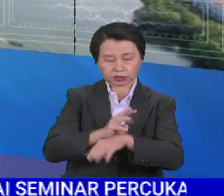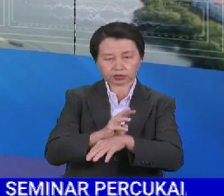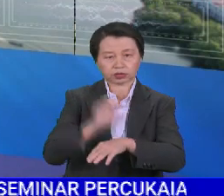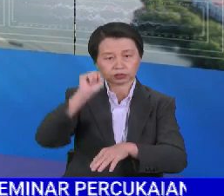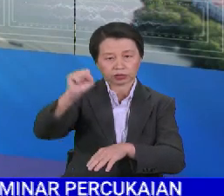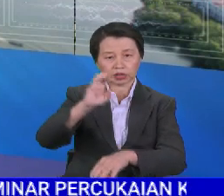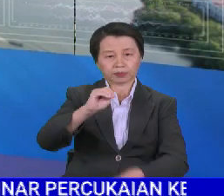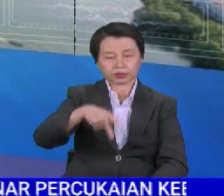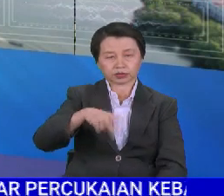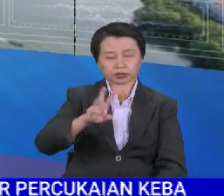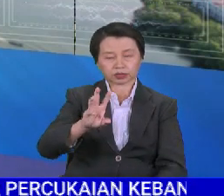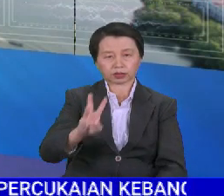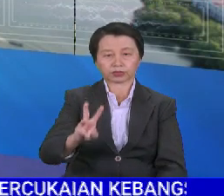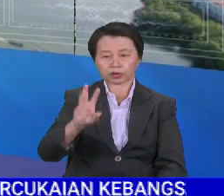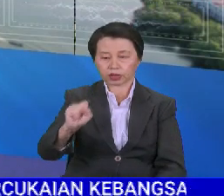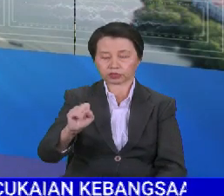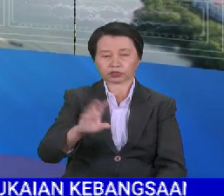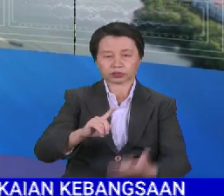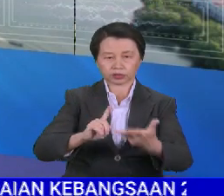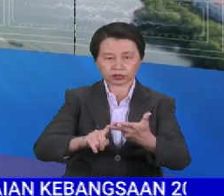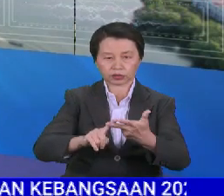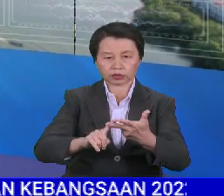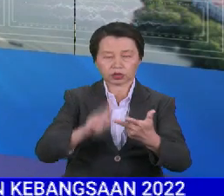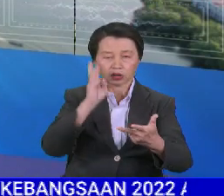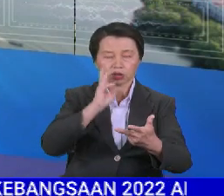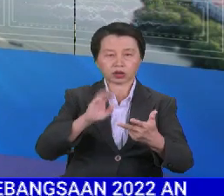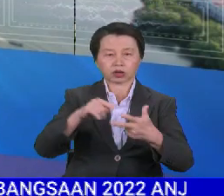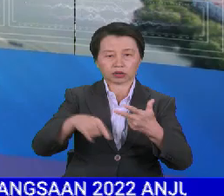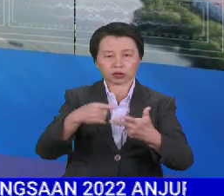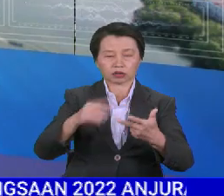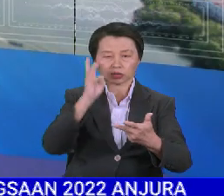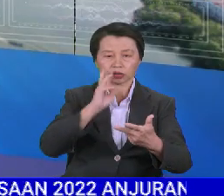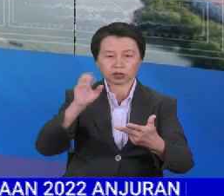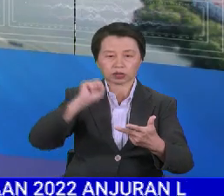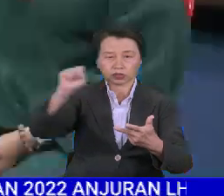Sabah yang jabatan hal ekwan wanita Sabah